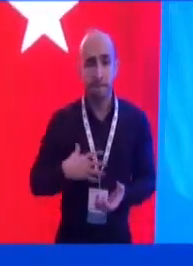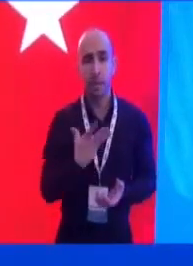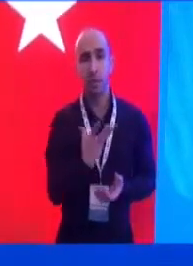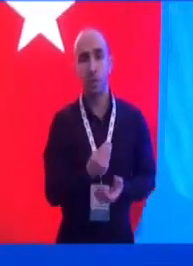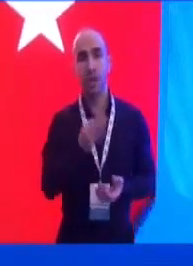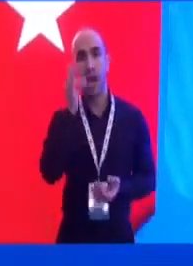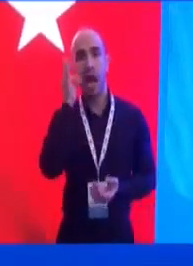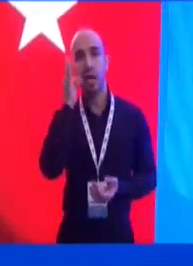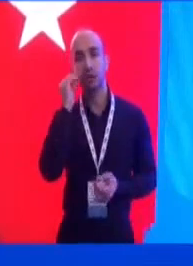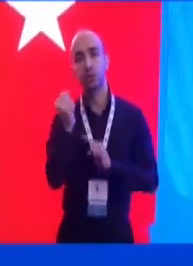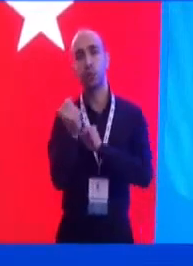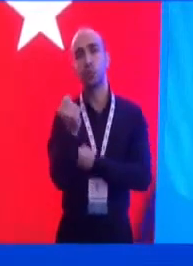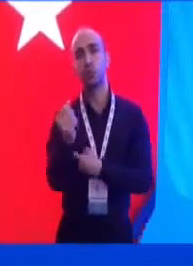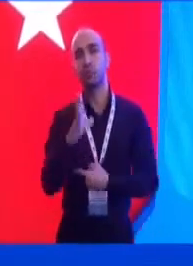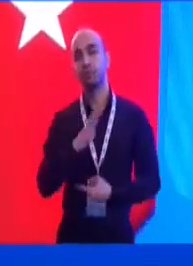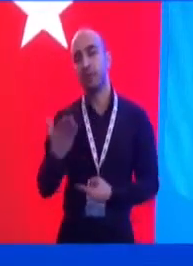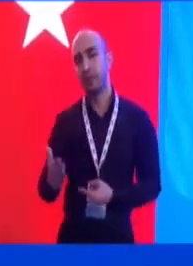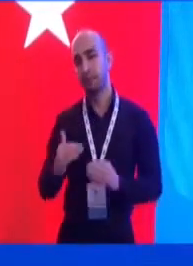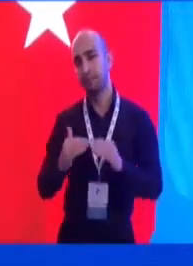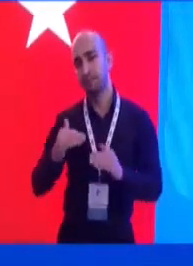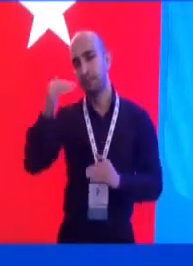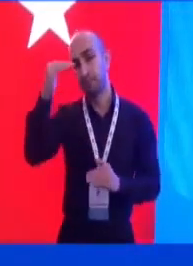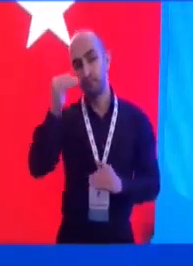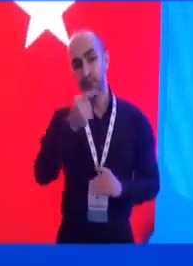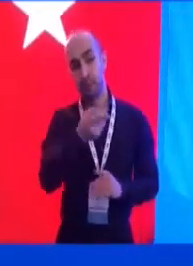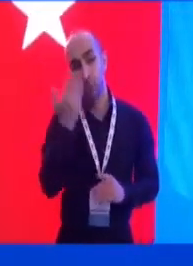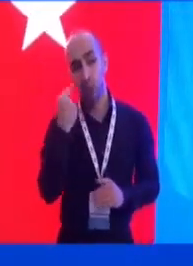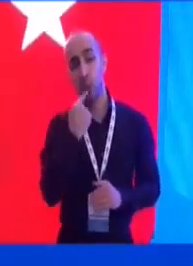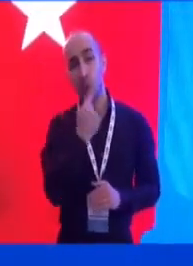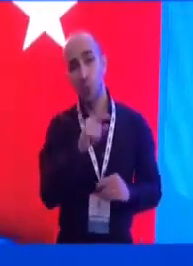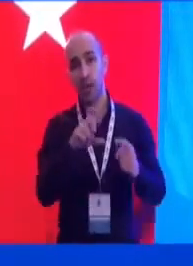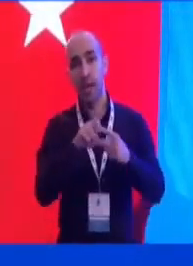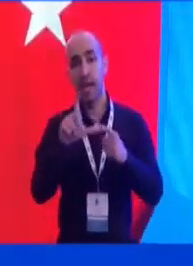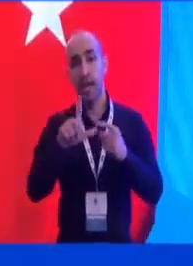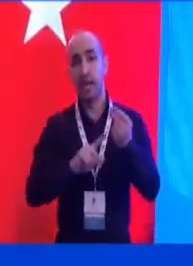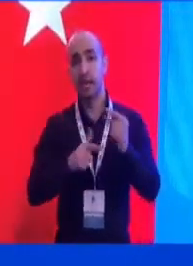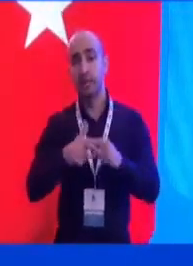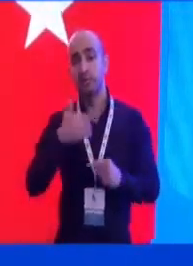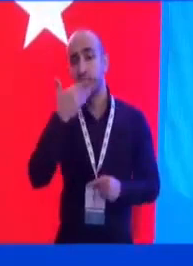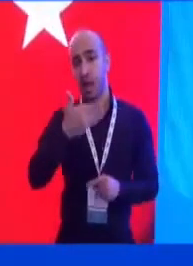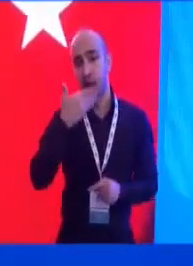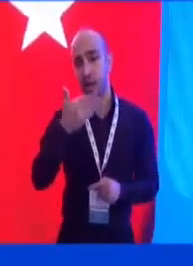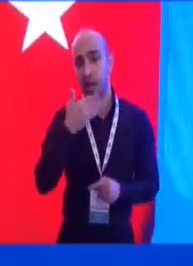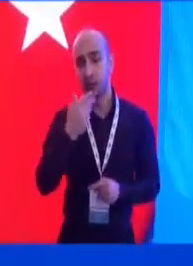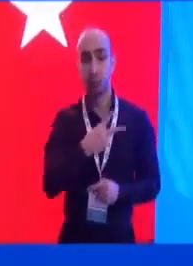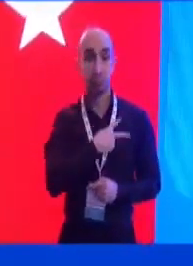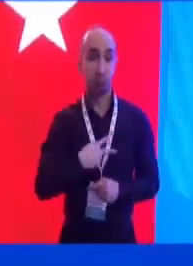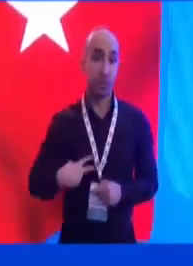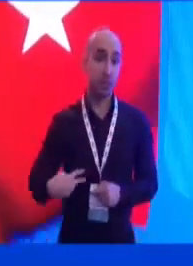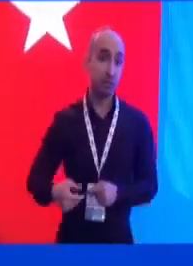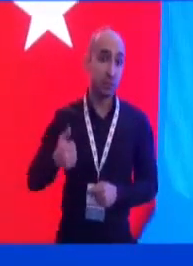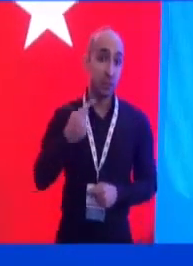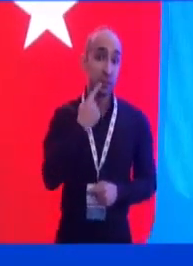egemen olduğu bir yapı. Biraz önce Elif Hanım bize çok çarpıcı rakamlar söyledi. Belediye başkanlarıyla